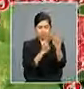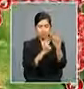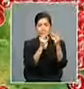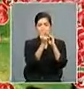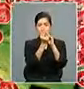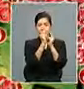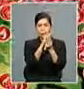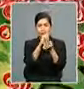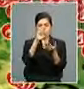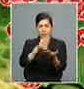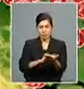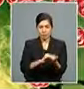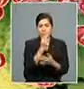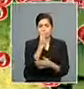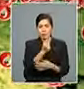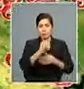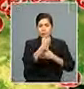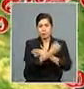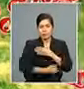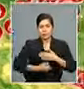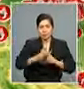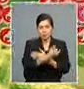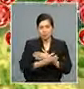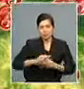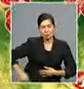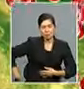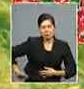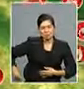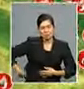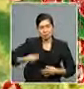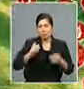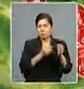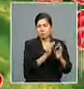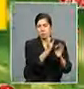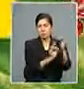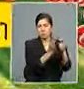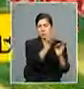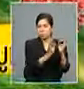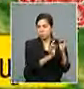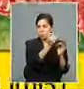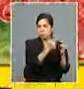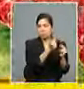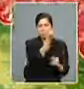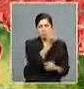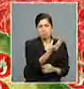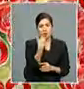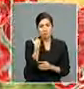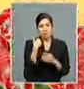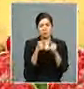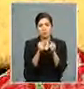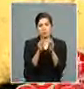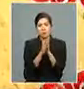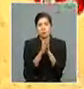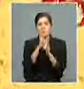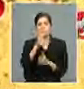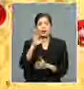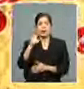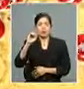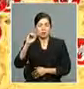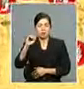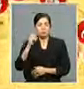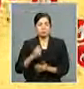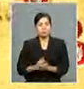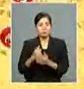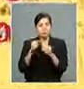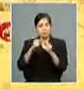ะครับพบว่ากัมพูชากำลังมีการเผาหนาแน่นสุดในภูมิภาคครับนับจุดฮอตสปอตได้สูงถึง550จุดนะครับขณะที่สถานการณ์การเผาใน